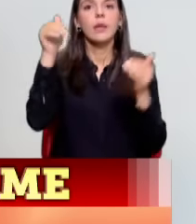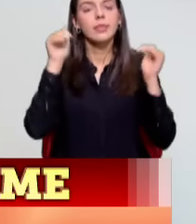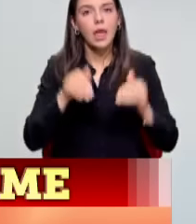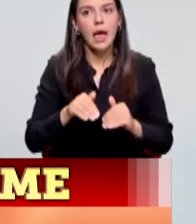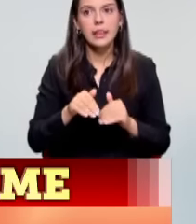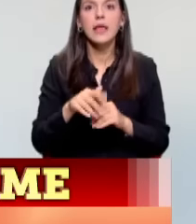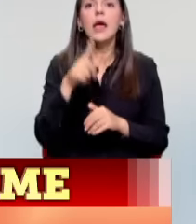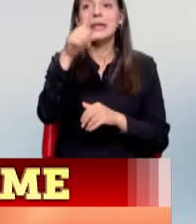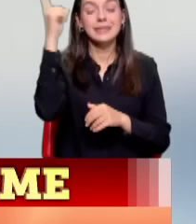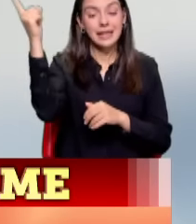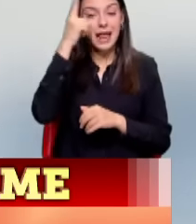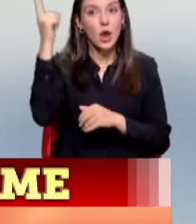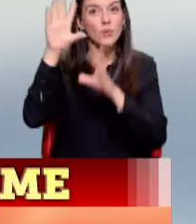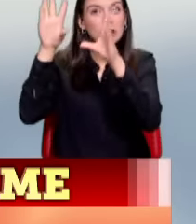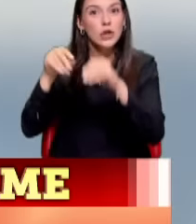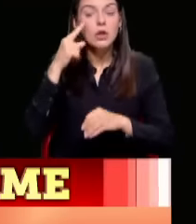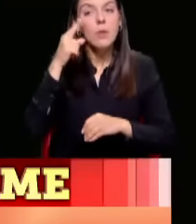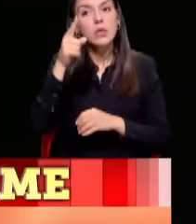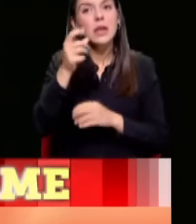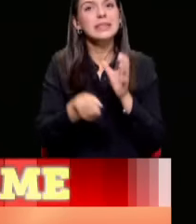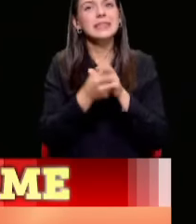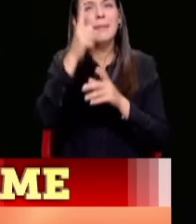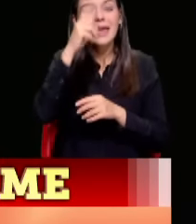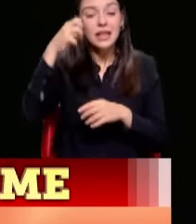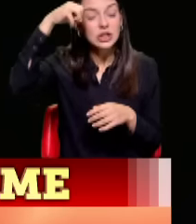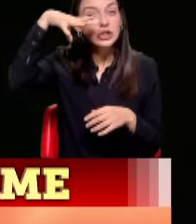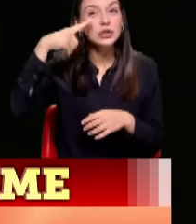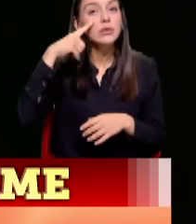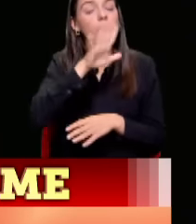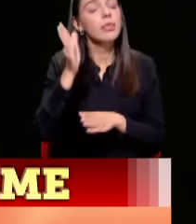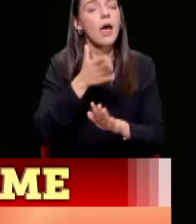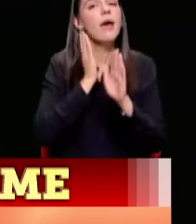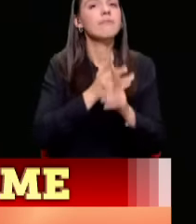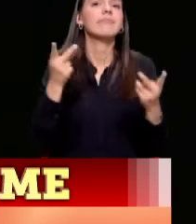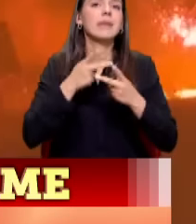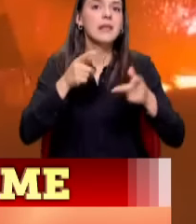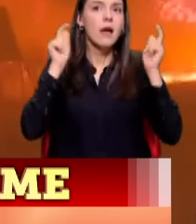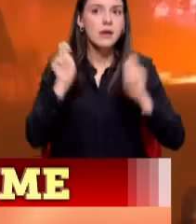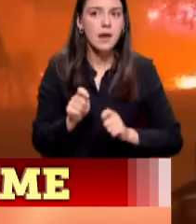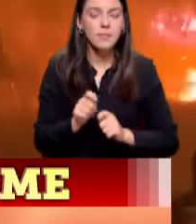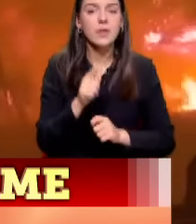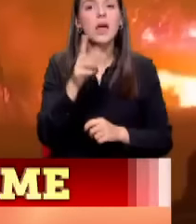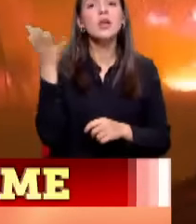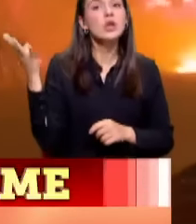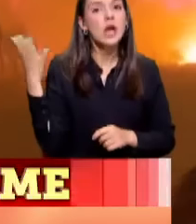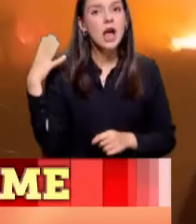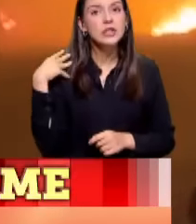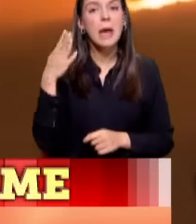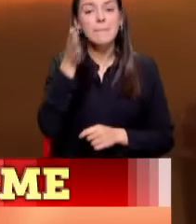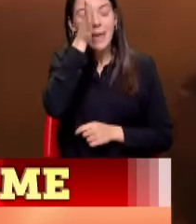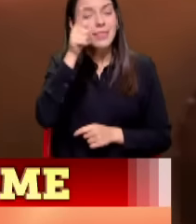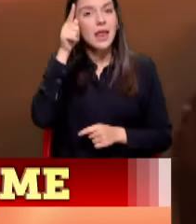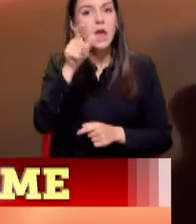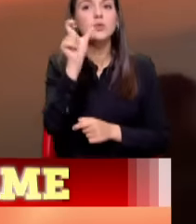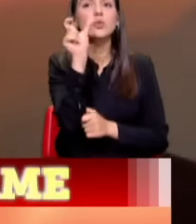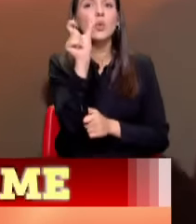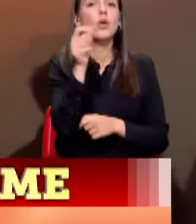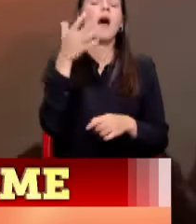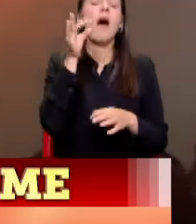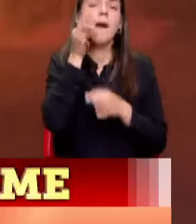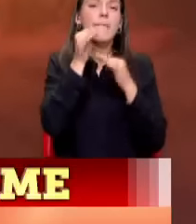söndürme helikopterleri sabahın ilk ışıklarına kadar mesaideydi. Karşıyaka yamanlarda müdahale sürerken Menderes ve Urla'dan geldi kötü